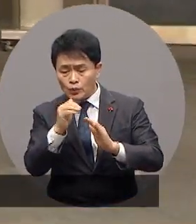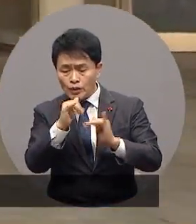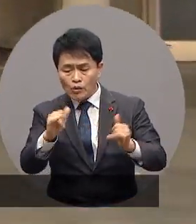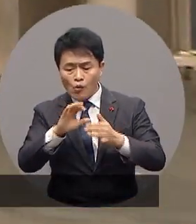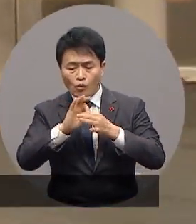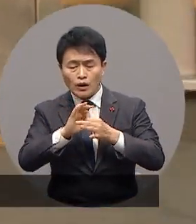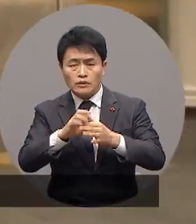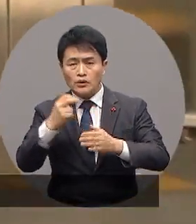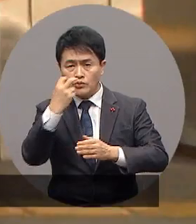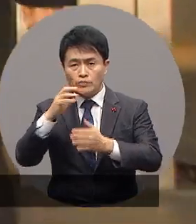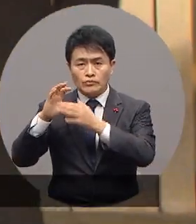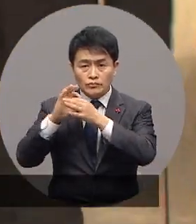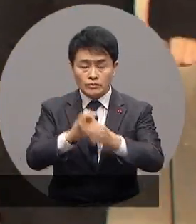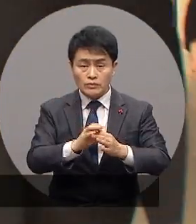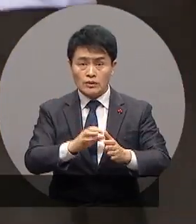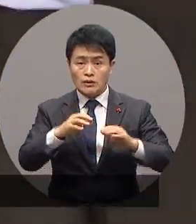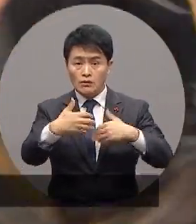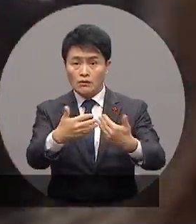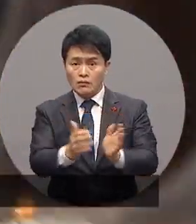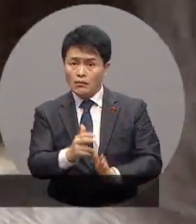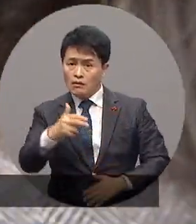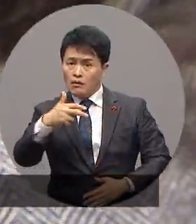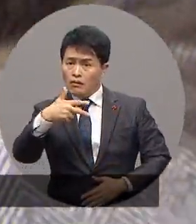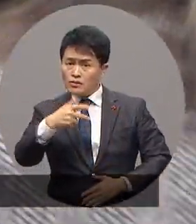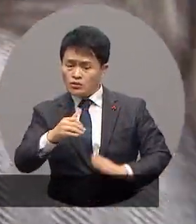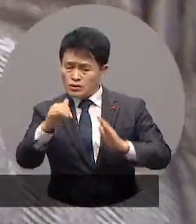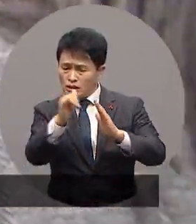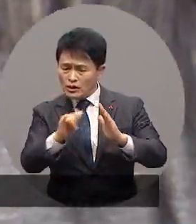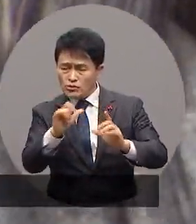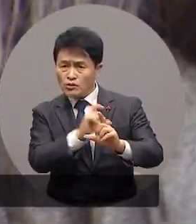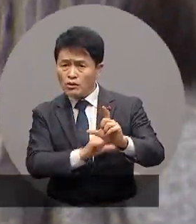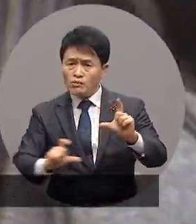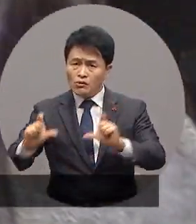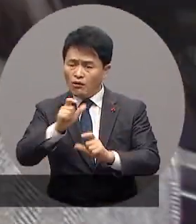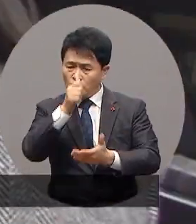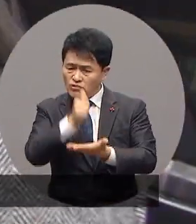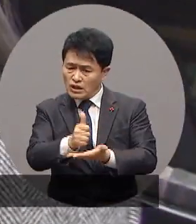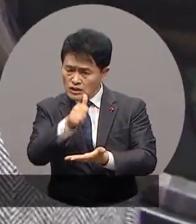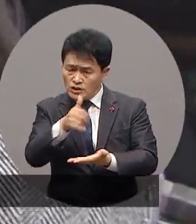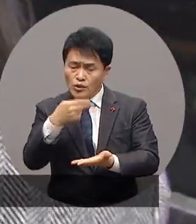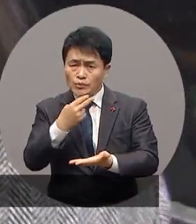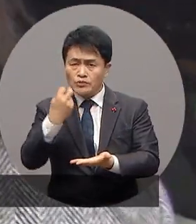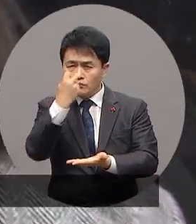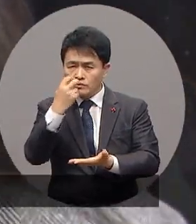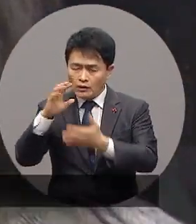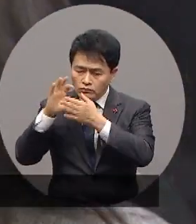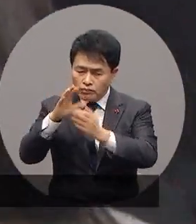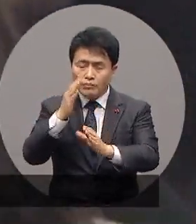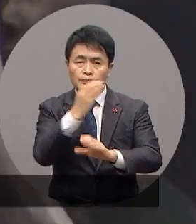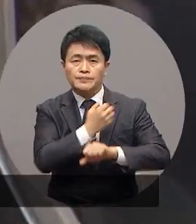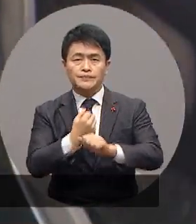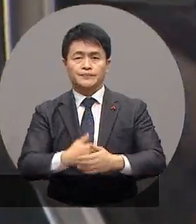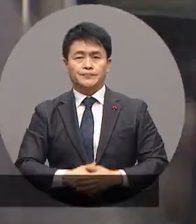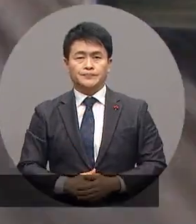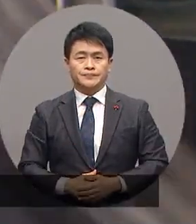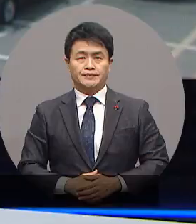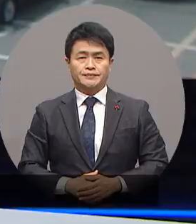조사를 이어가는 한편 정 씨 일가의 여죄에 대해서도 수사를 지속할 방침입니다. MBC 뉴스 송정훈입니다.